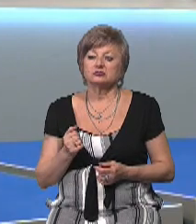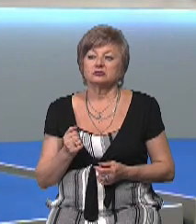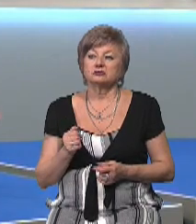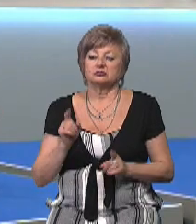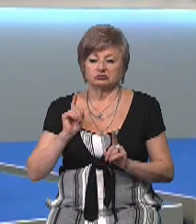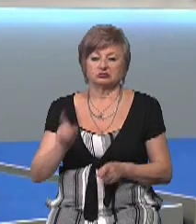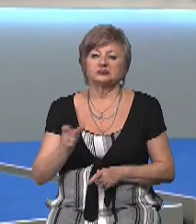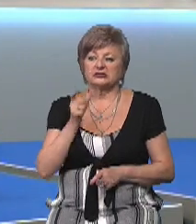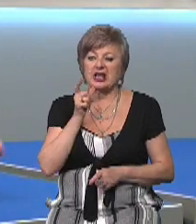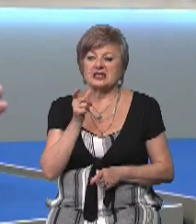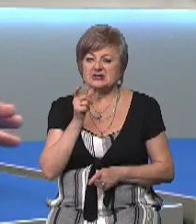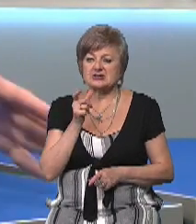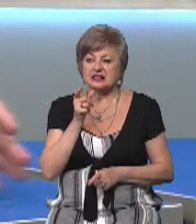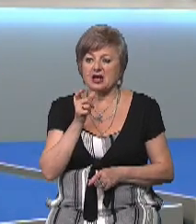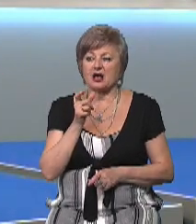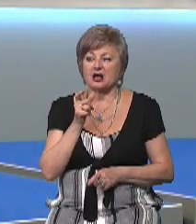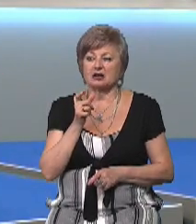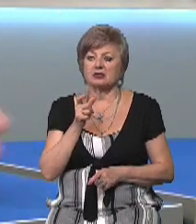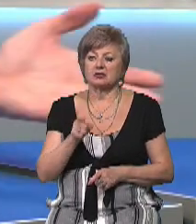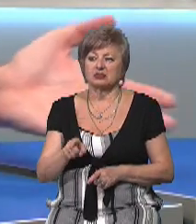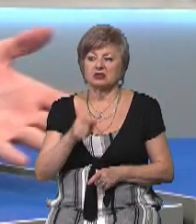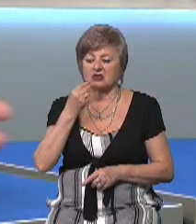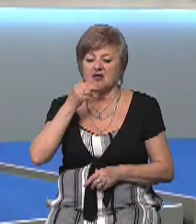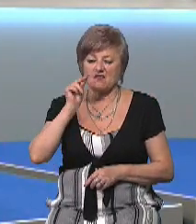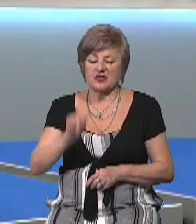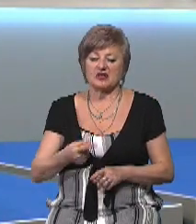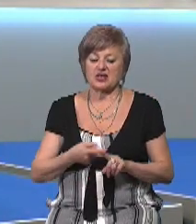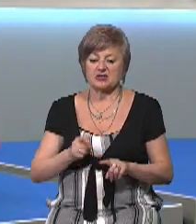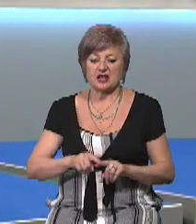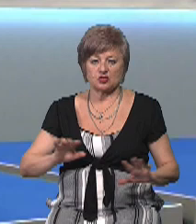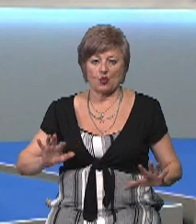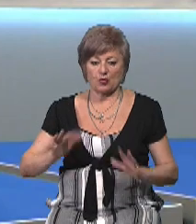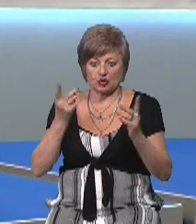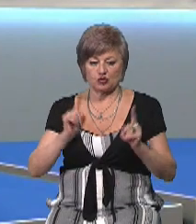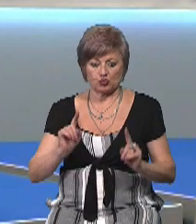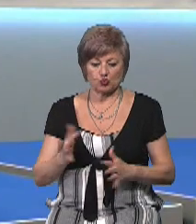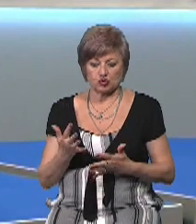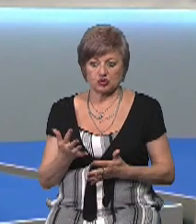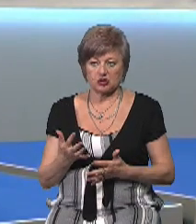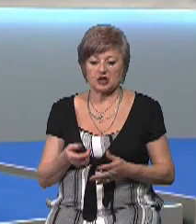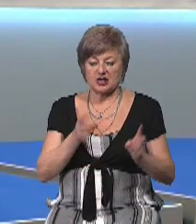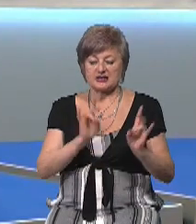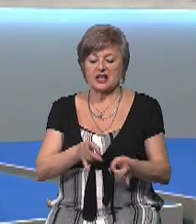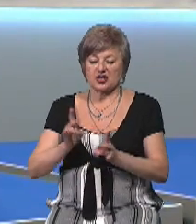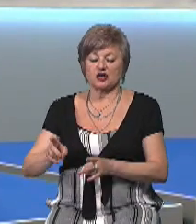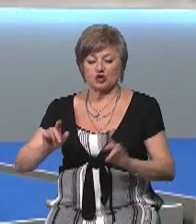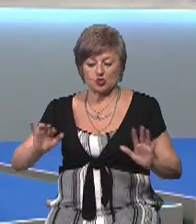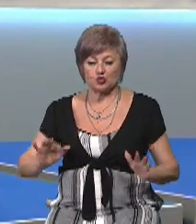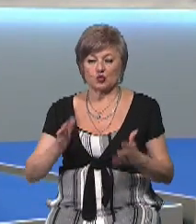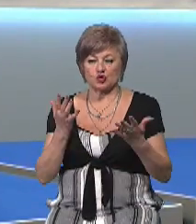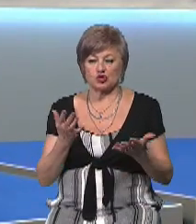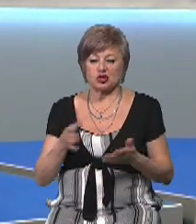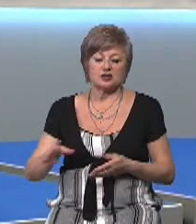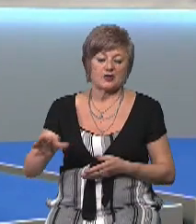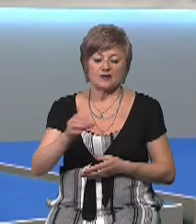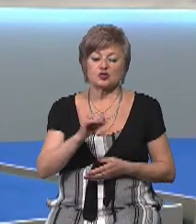Сталіну лежить безпосередня вина за цю подію, так, за те, що сталося, і за ті жертви, які сталися, відповідно, і за все,